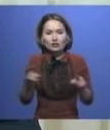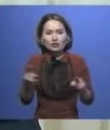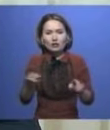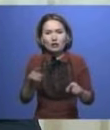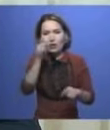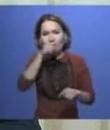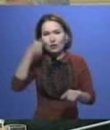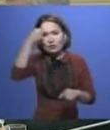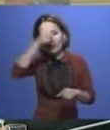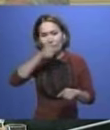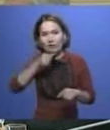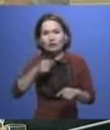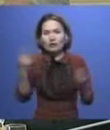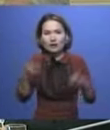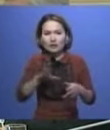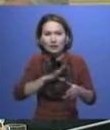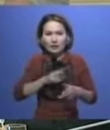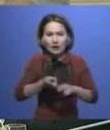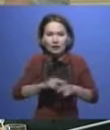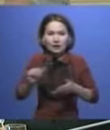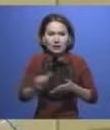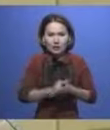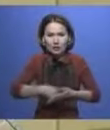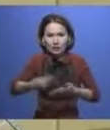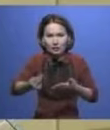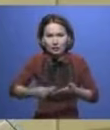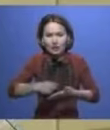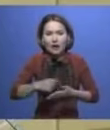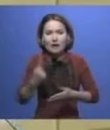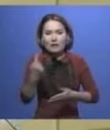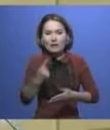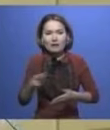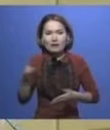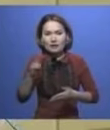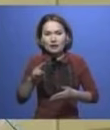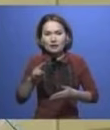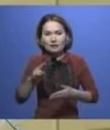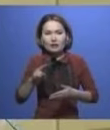надо было подписать этот документ, который с 1 января этого года и следующего года